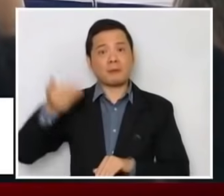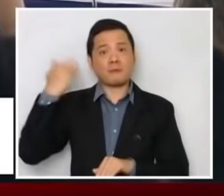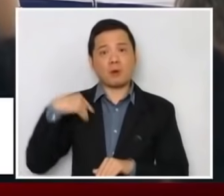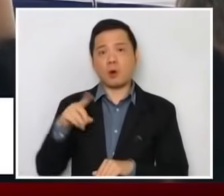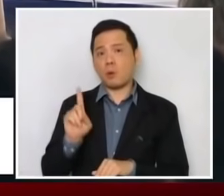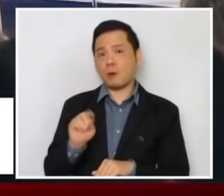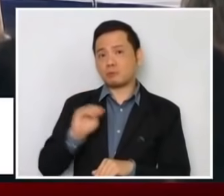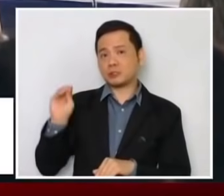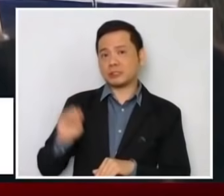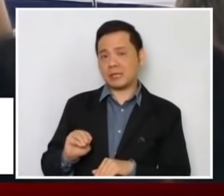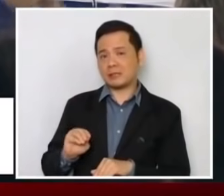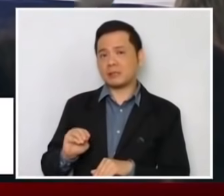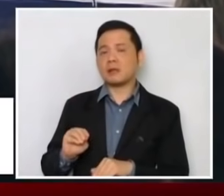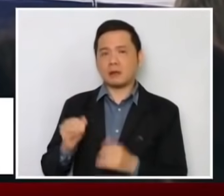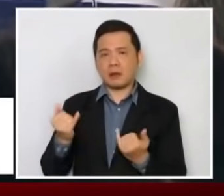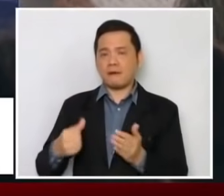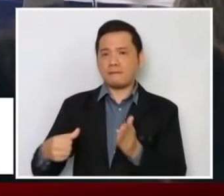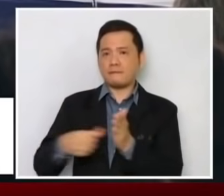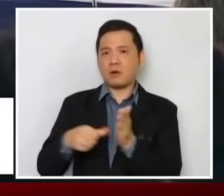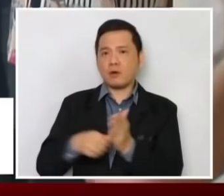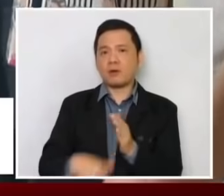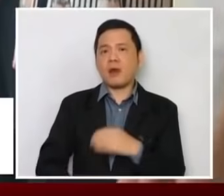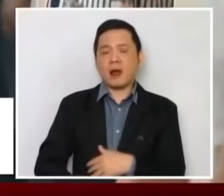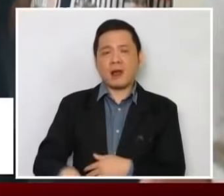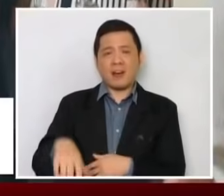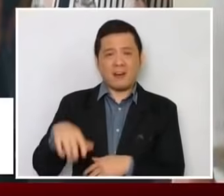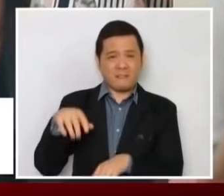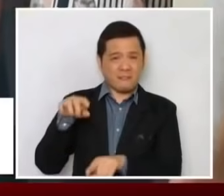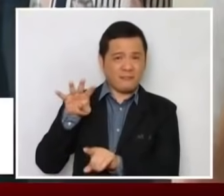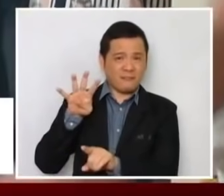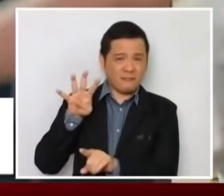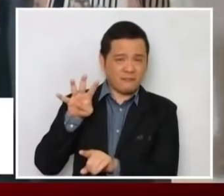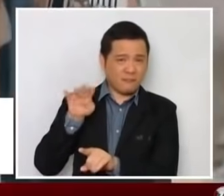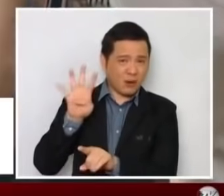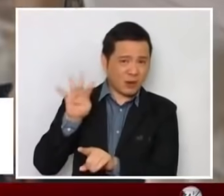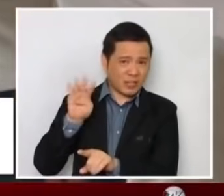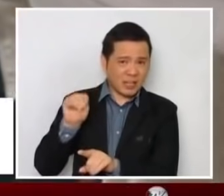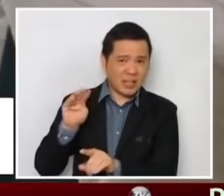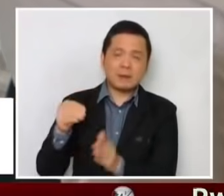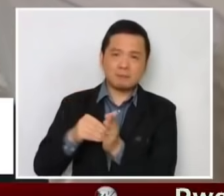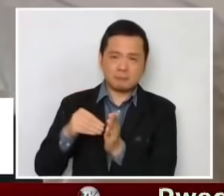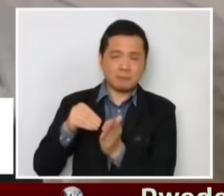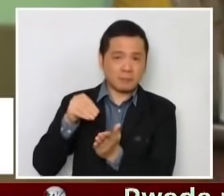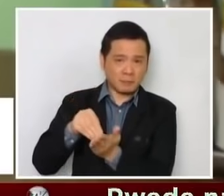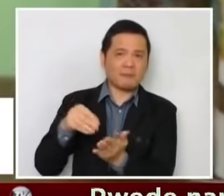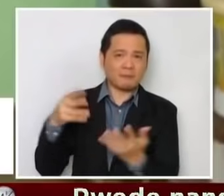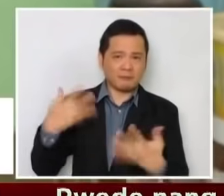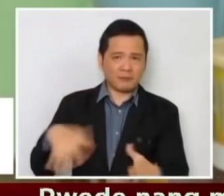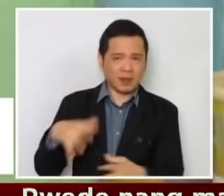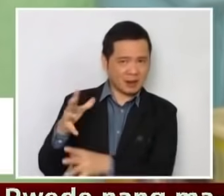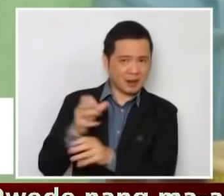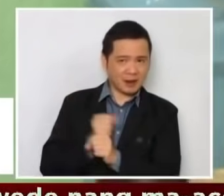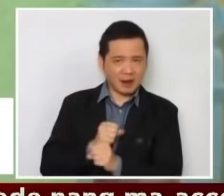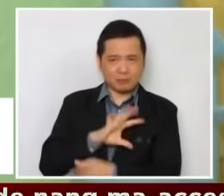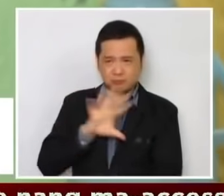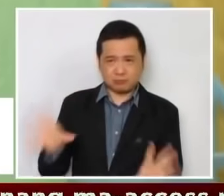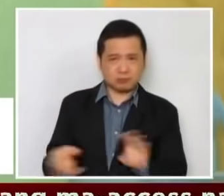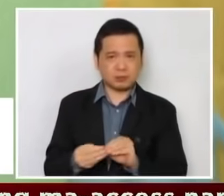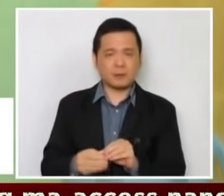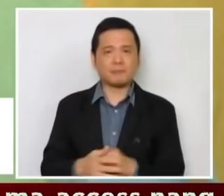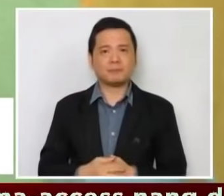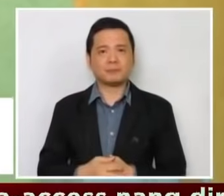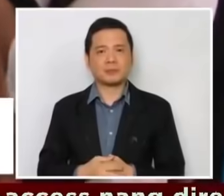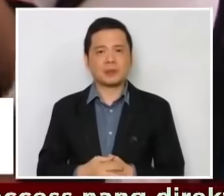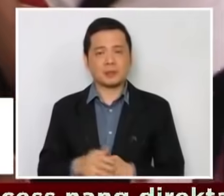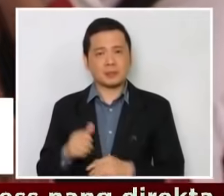nakakuha si Robredo ng botong 14 milyon. Noong 2013, naging kongresista si Robredo ng 3rd District ng